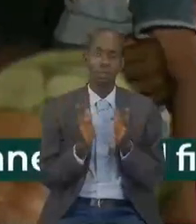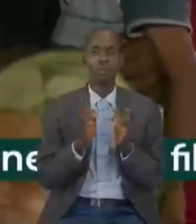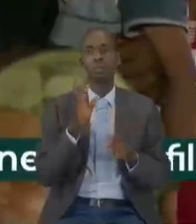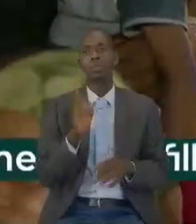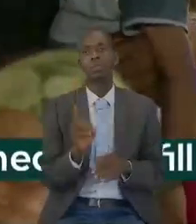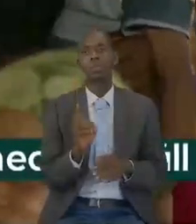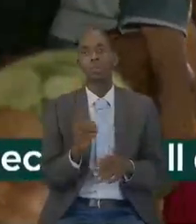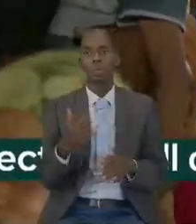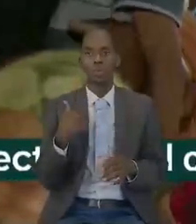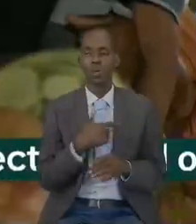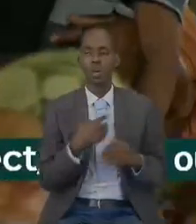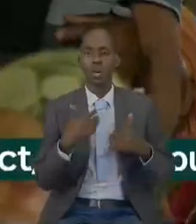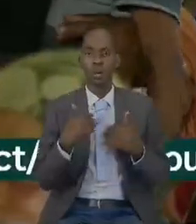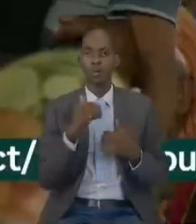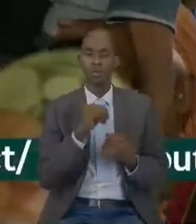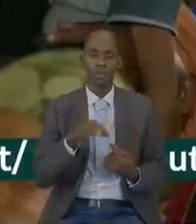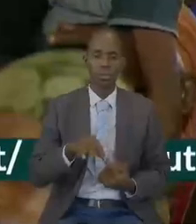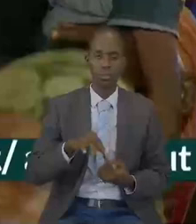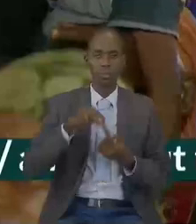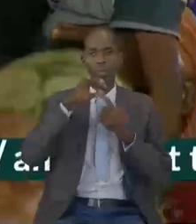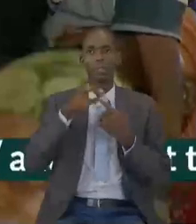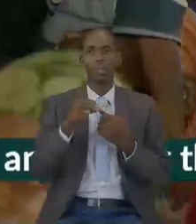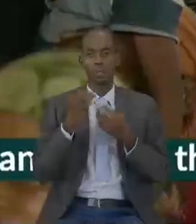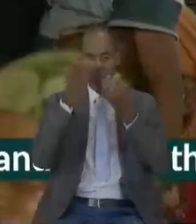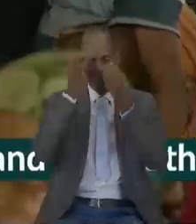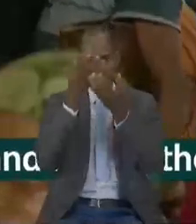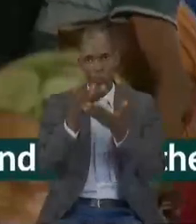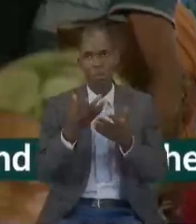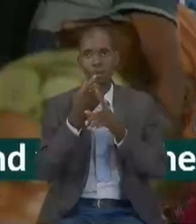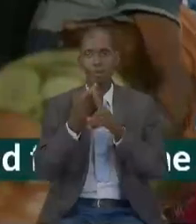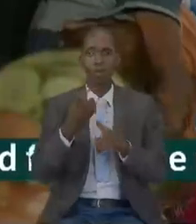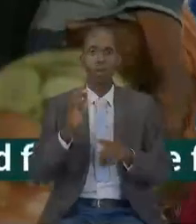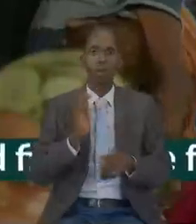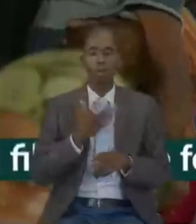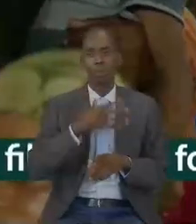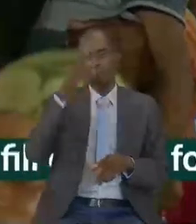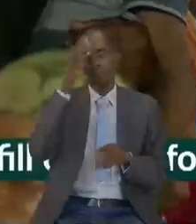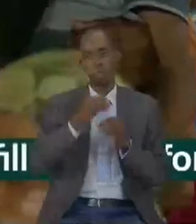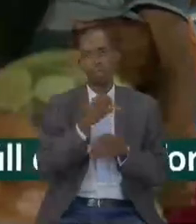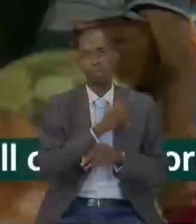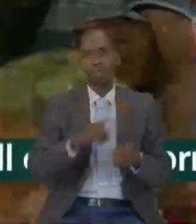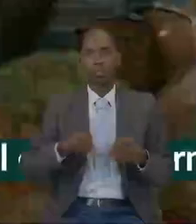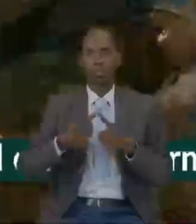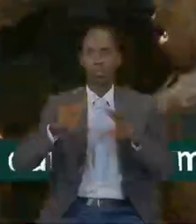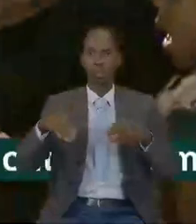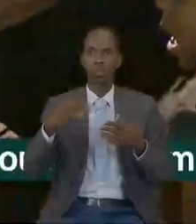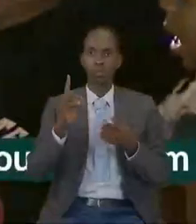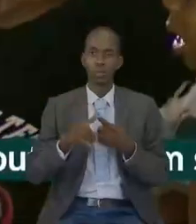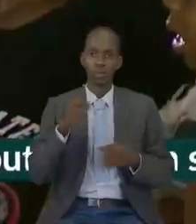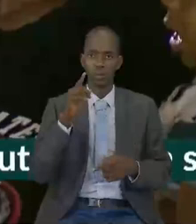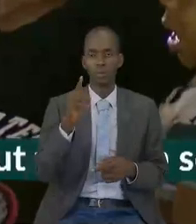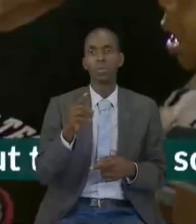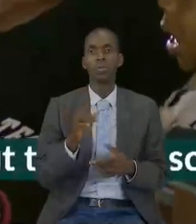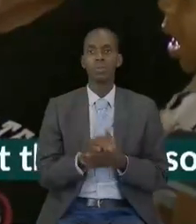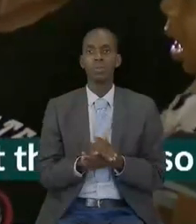Donc, le banquet vous attend le 6 novembre prochain. Vous